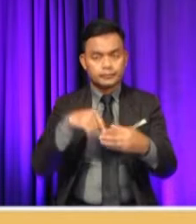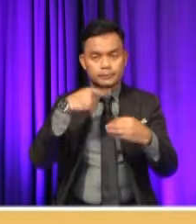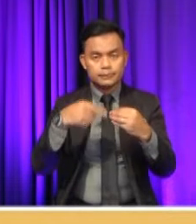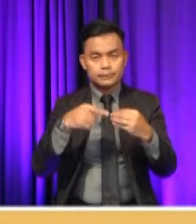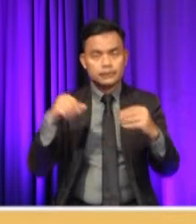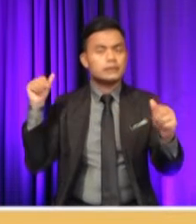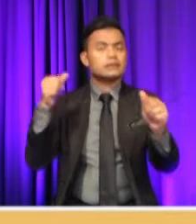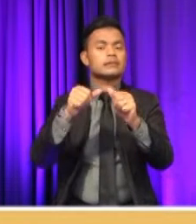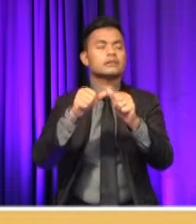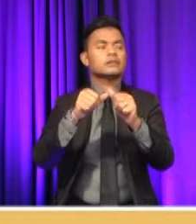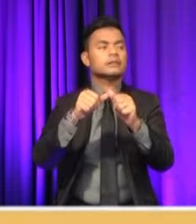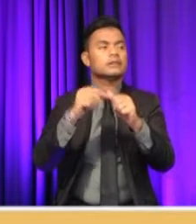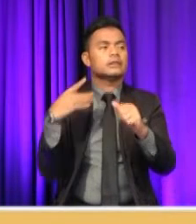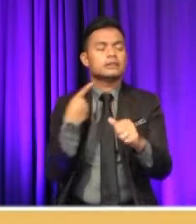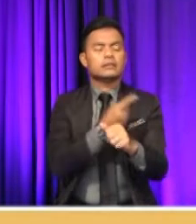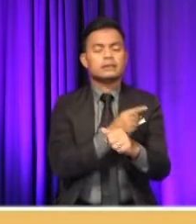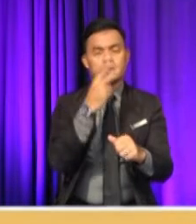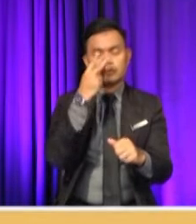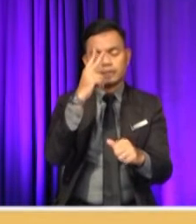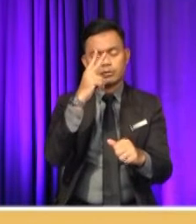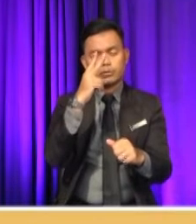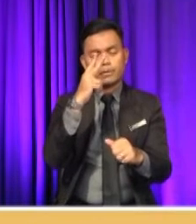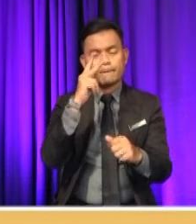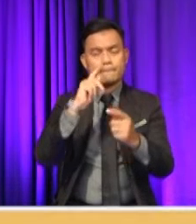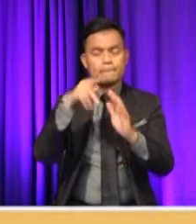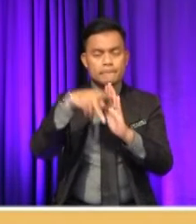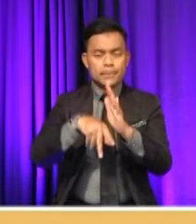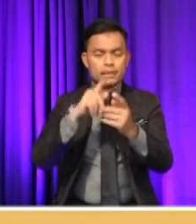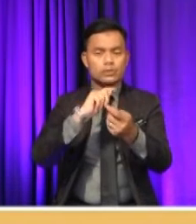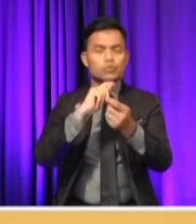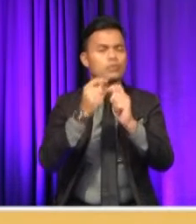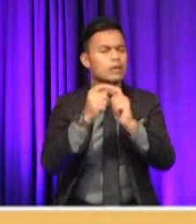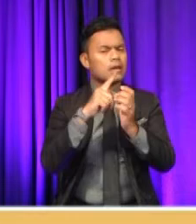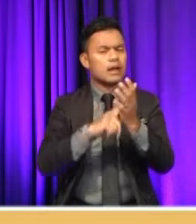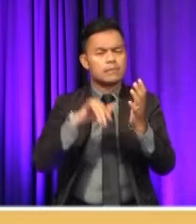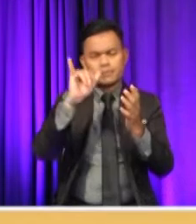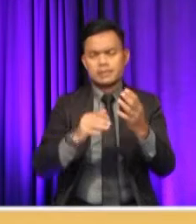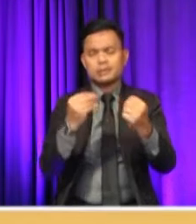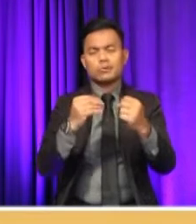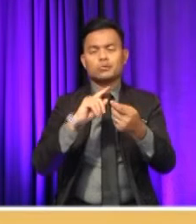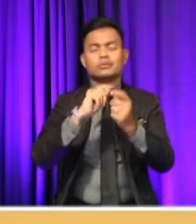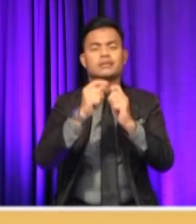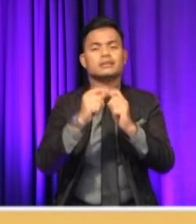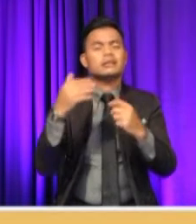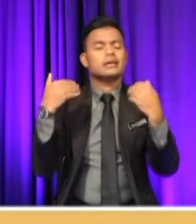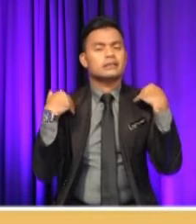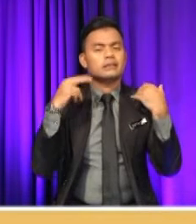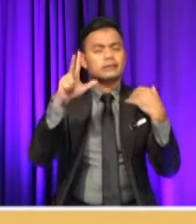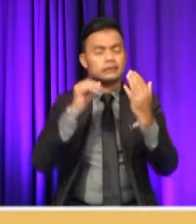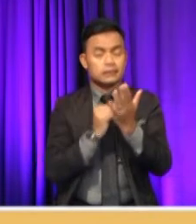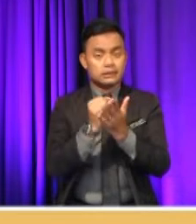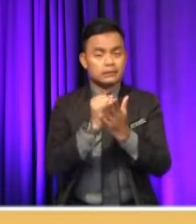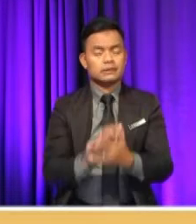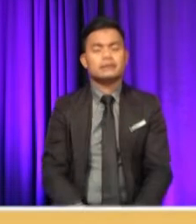tengok pula penukar. Apa yang dia nak tukar ni kan? Betul. Okey, ada tiga jenis penukar. Dia punya